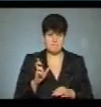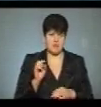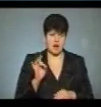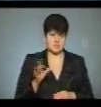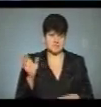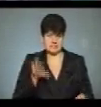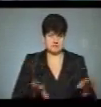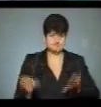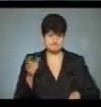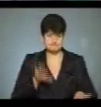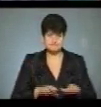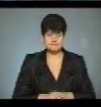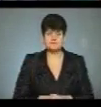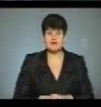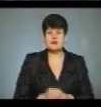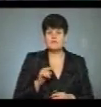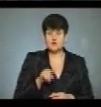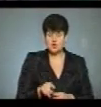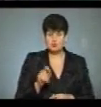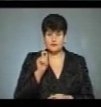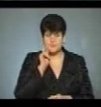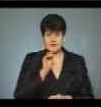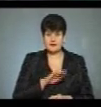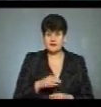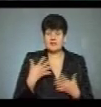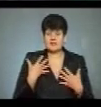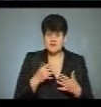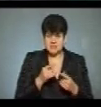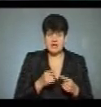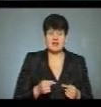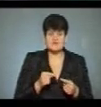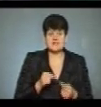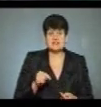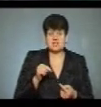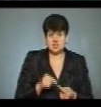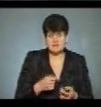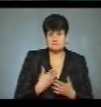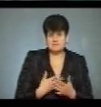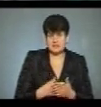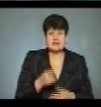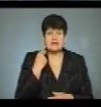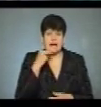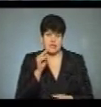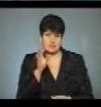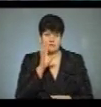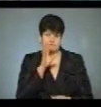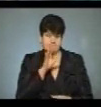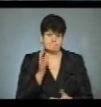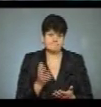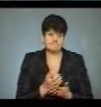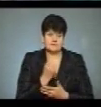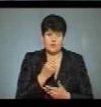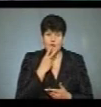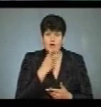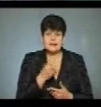брасом. У такому віці діти вже визначаються з тим стилем, який їм краще вдається, на якому вони